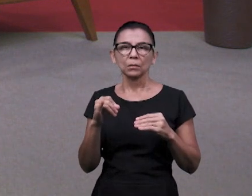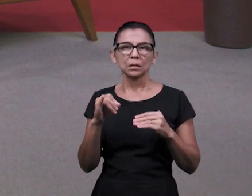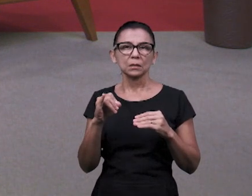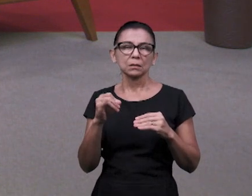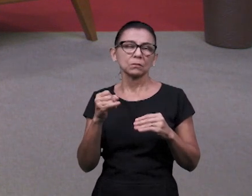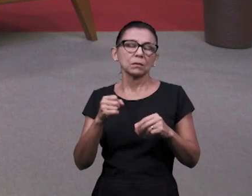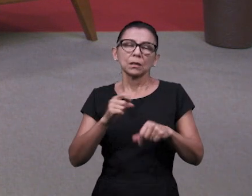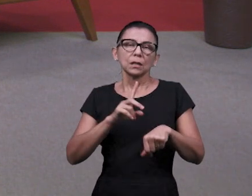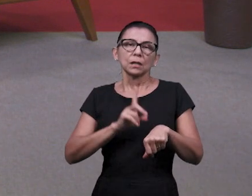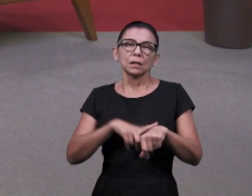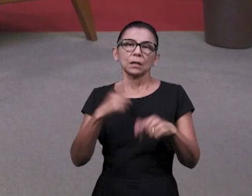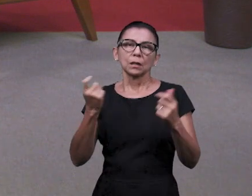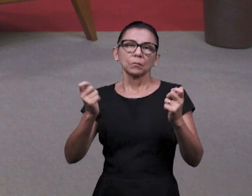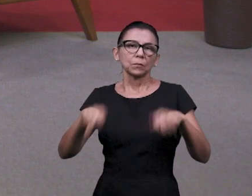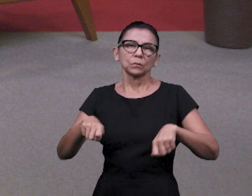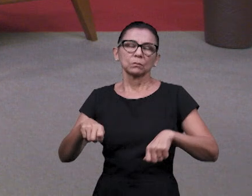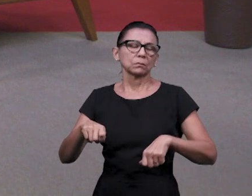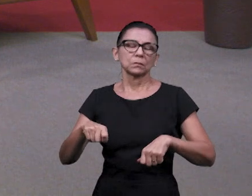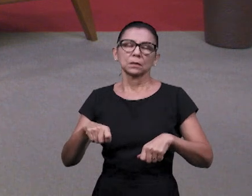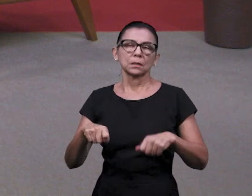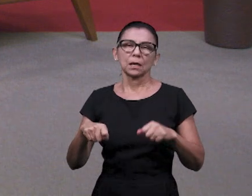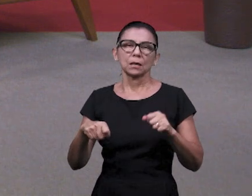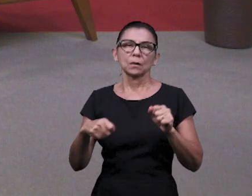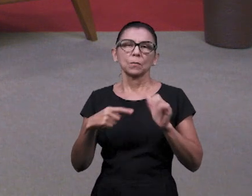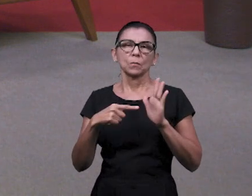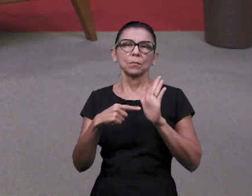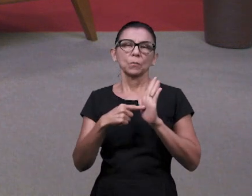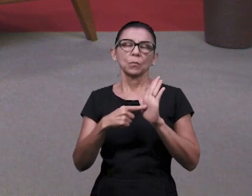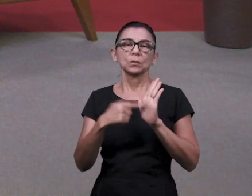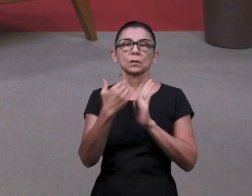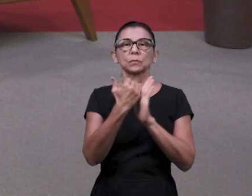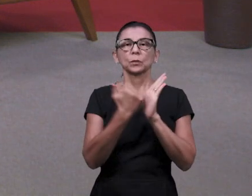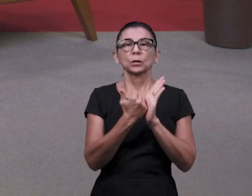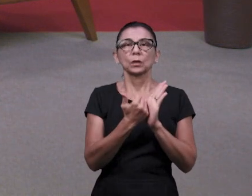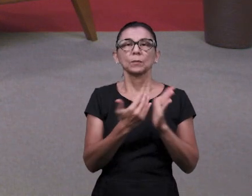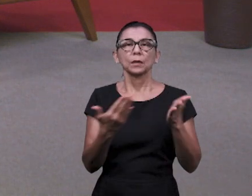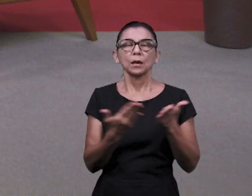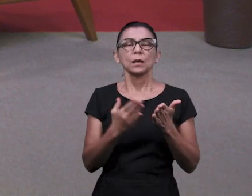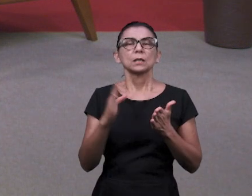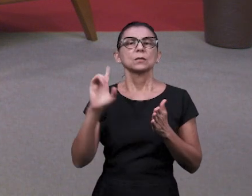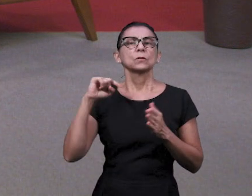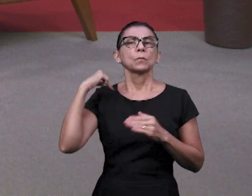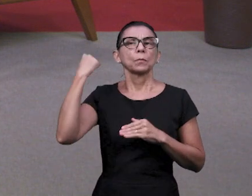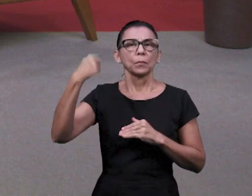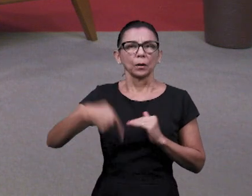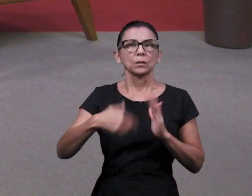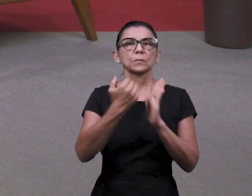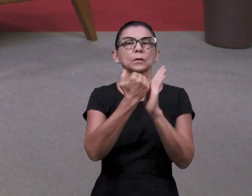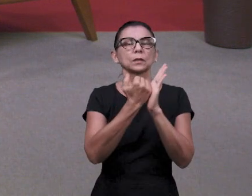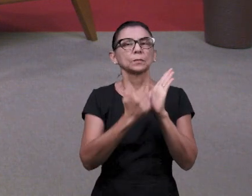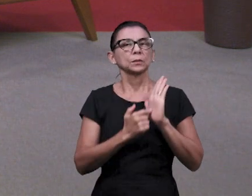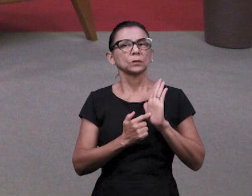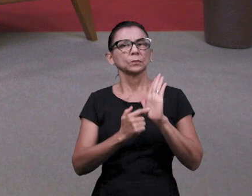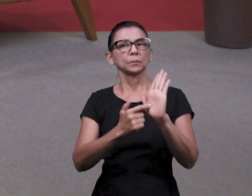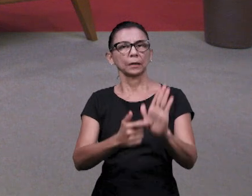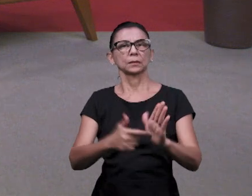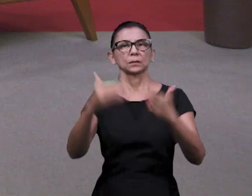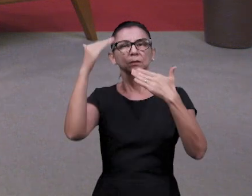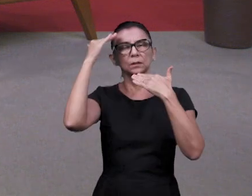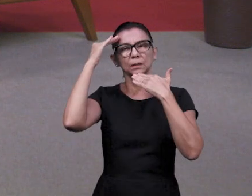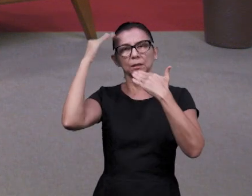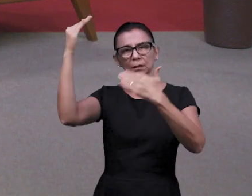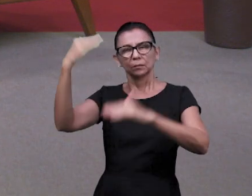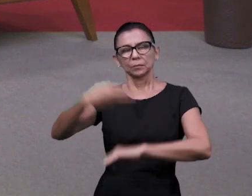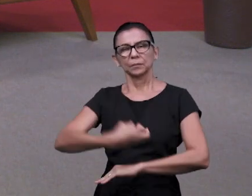Participez. Nous allons toujours renouveler et il y a des frères et sœurs qui participent de manière récurrente et